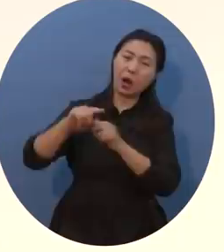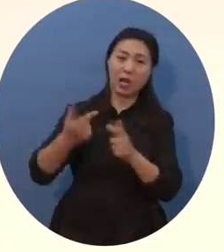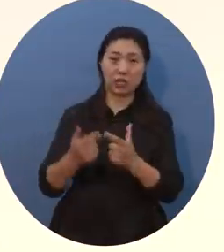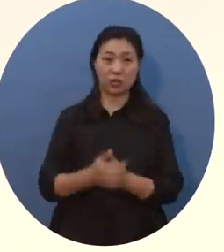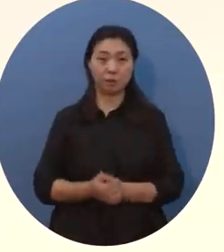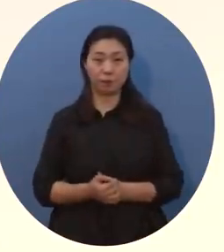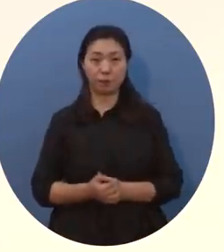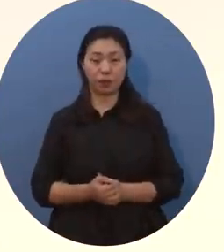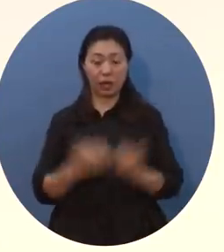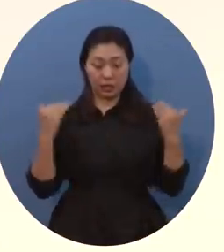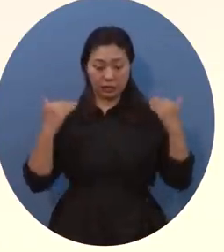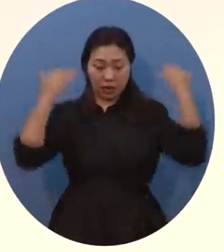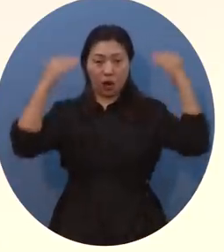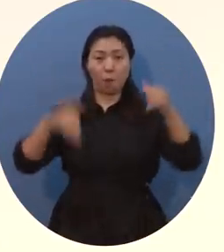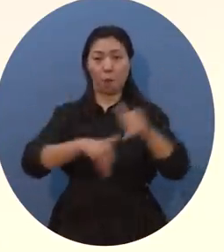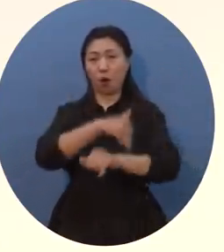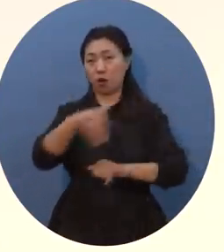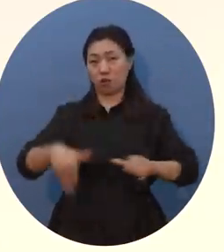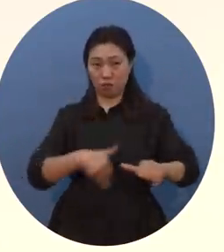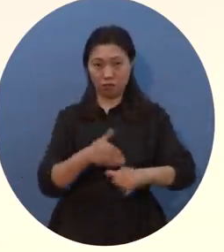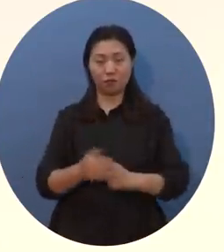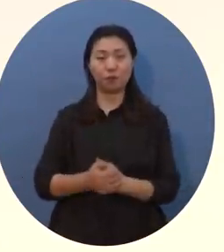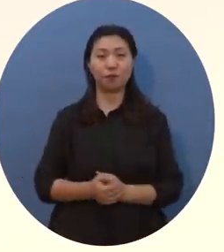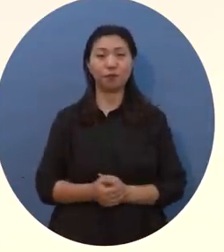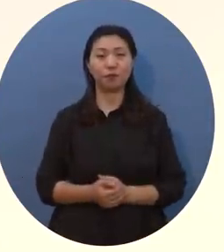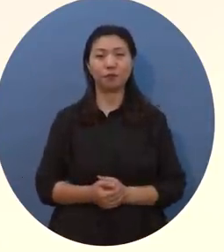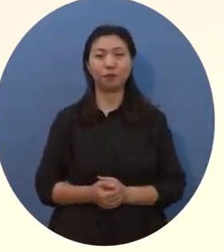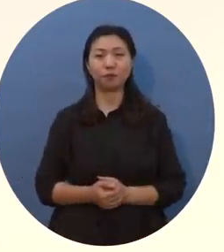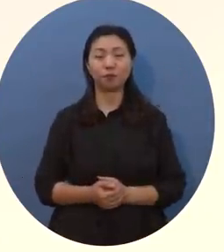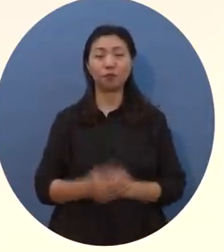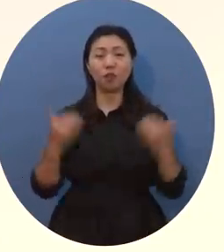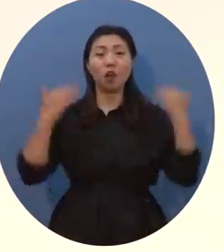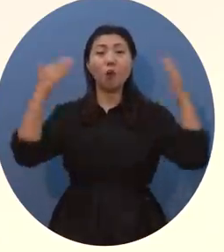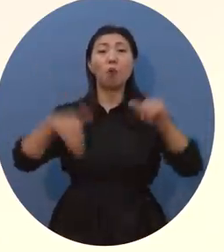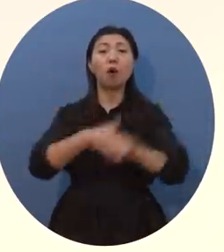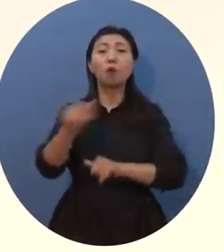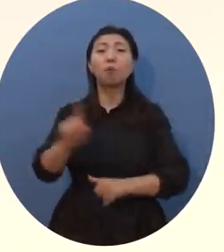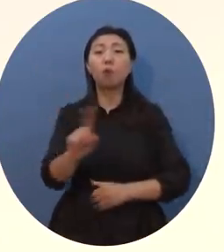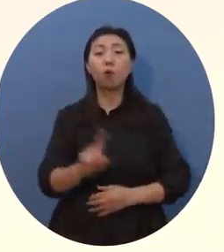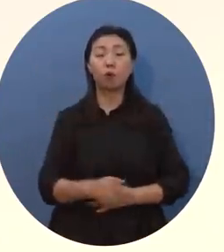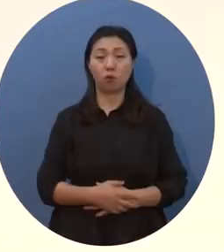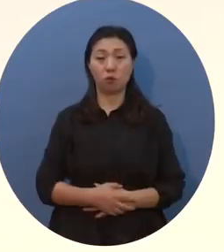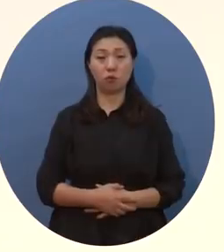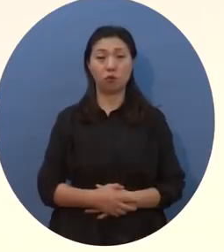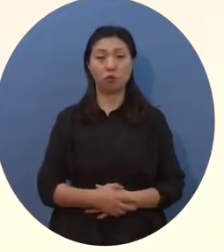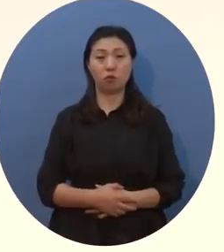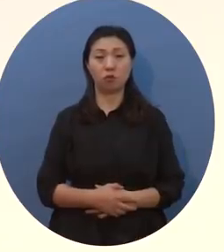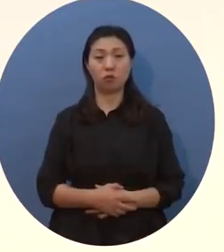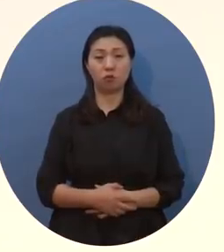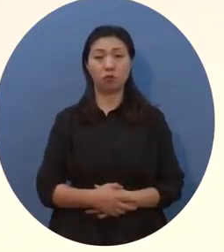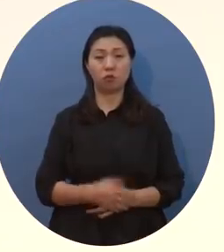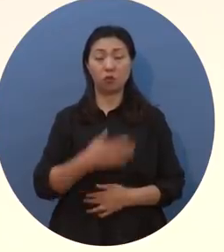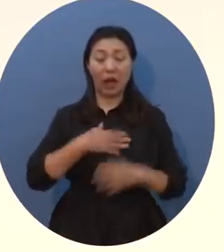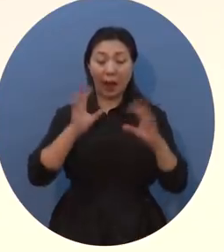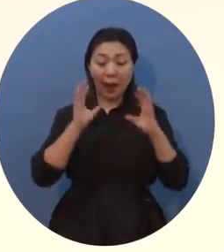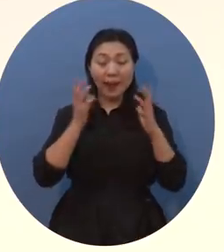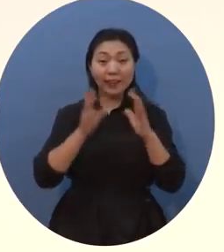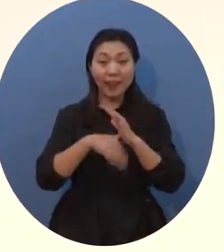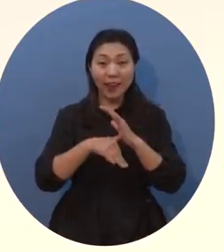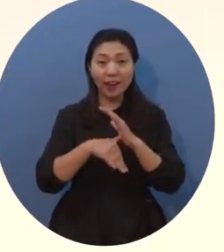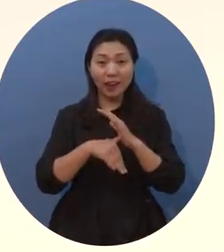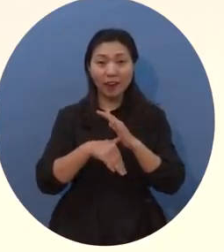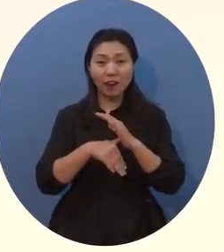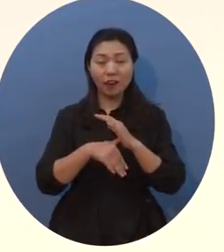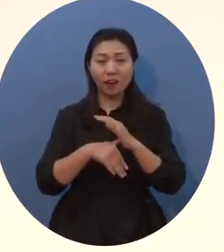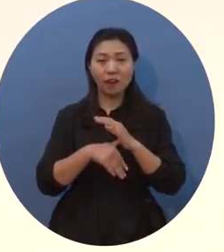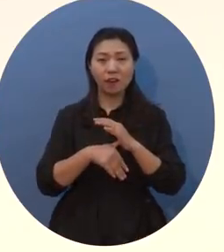아니고 자란 환경이 그랬다. 자란 환경이. 그럼 자란 환경이 어땠느냐? 우리 어릴 때는